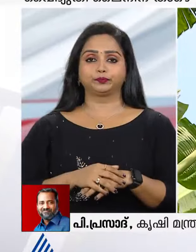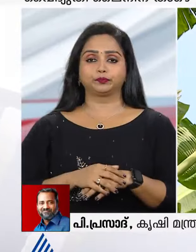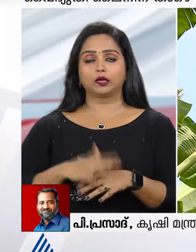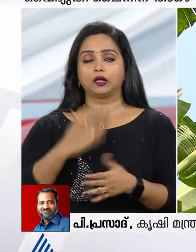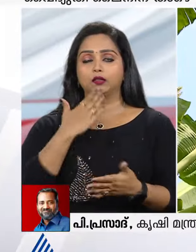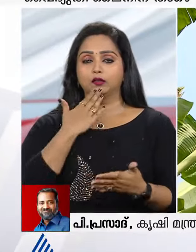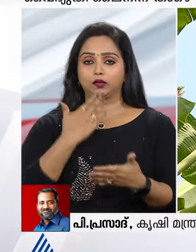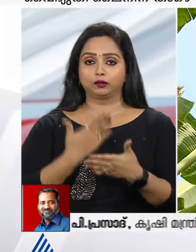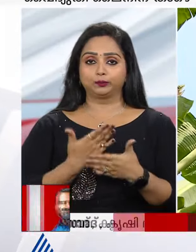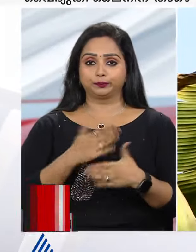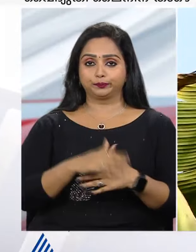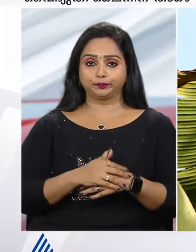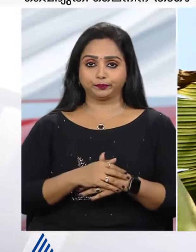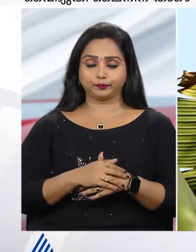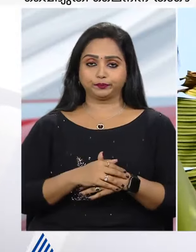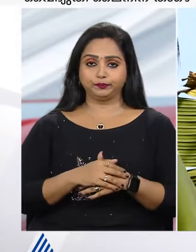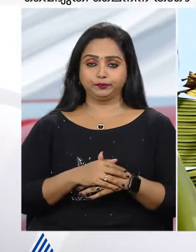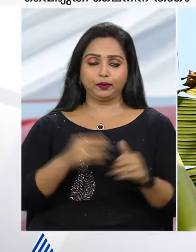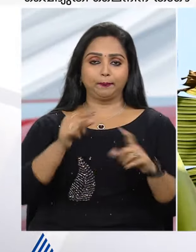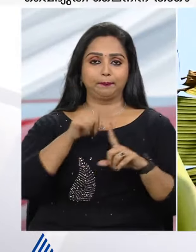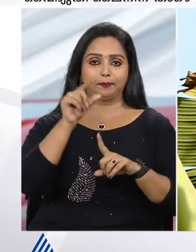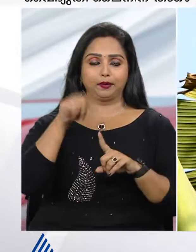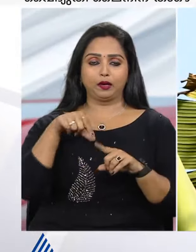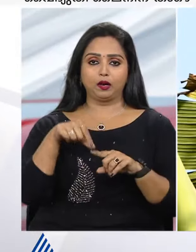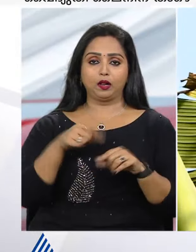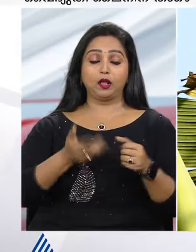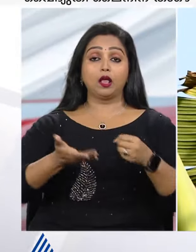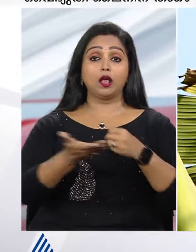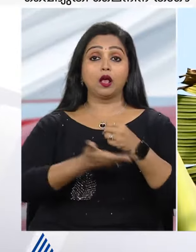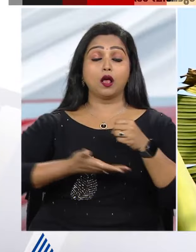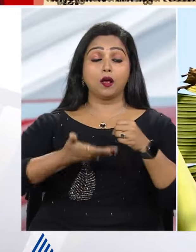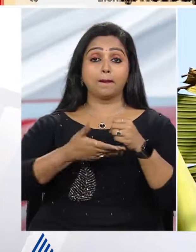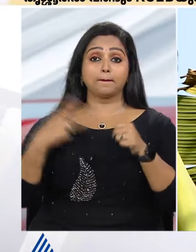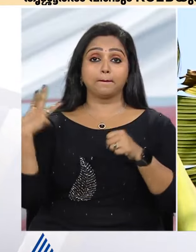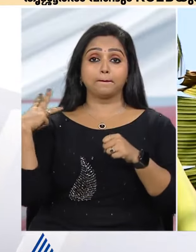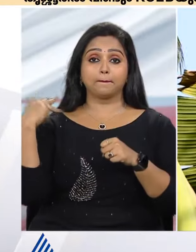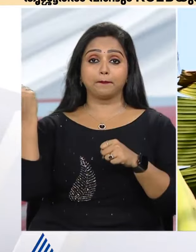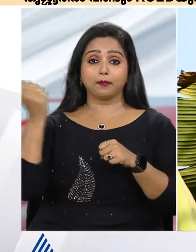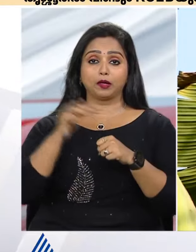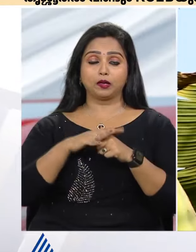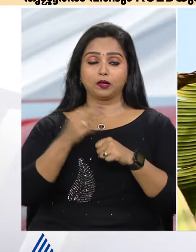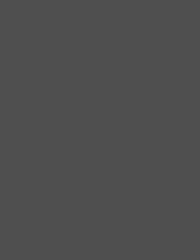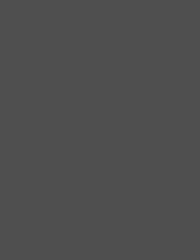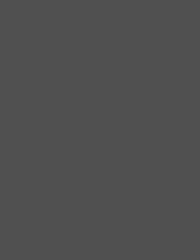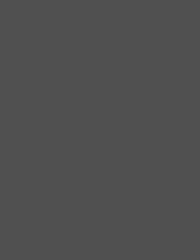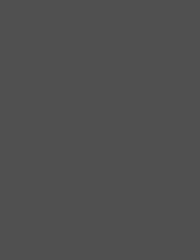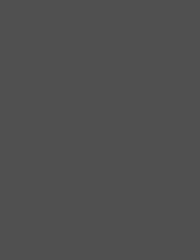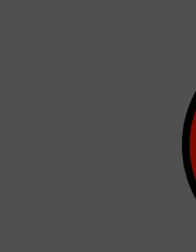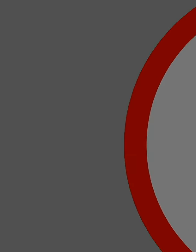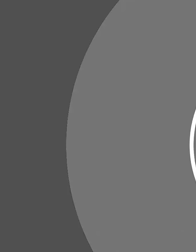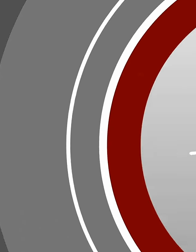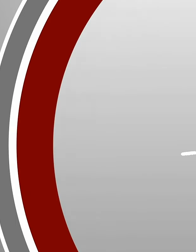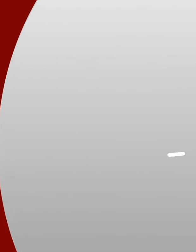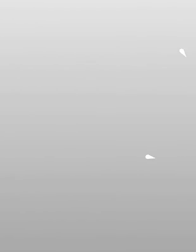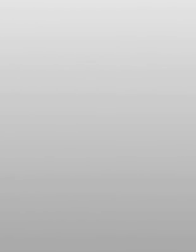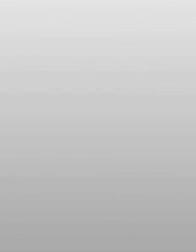അറിയിച്ചിട്ടുണ്ട്. ശ്രീ പി പ്രസാദ് കൃഷിമന്ത്രി, അദ്ദേഹം വളരെ ഒരു ഗൗരവമായി തന്നെ ഒരു വിഷയം കാണുന്നുണ്ടെന്നാണ് ഞാൻ അഞ്ചുരാജ്.